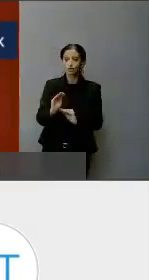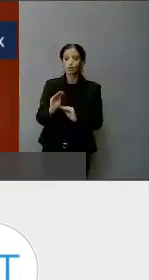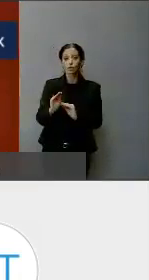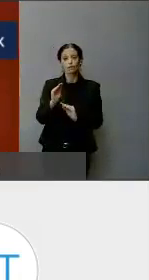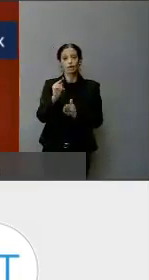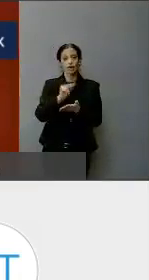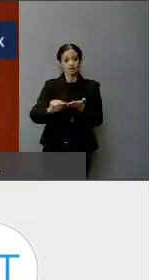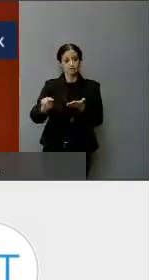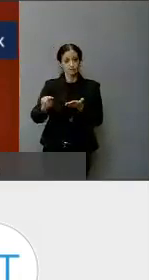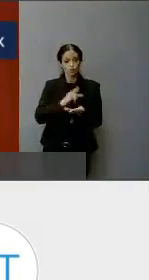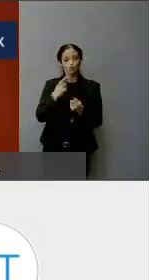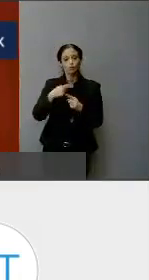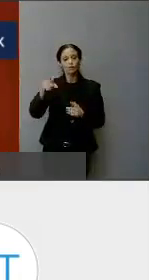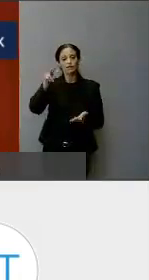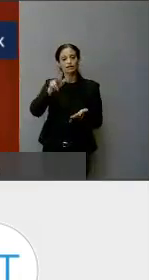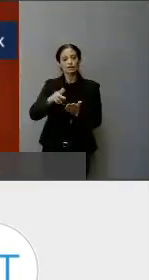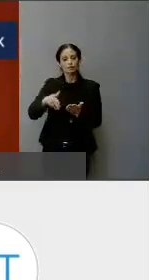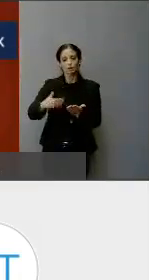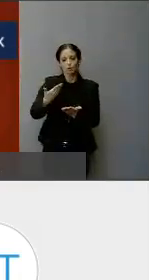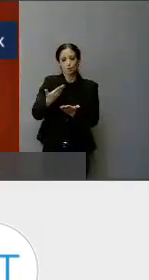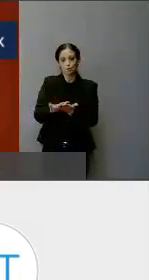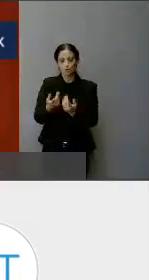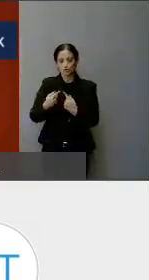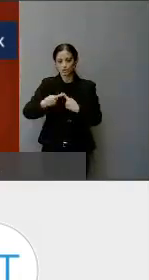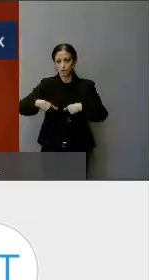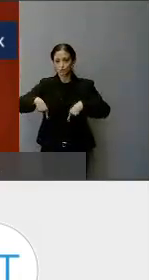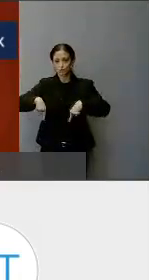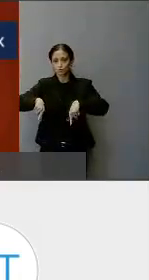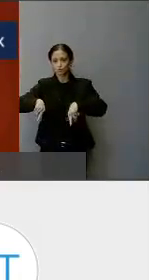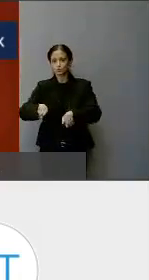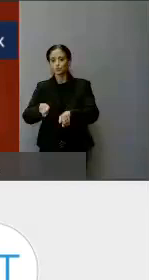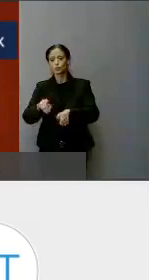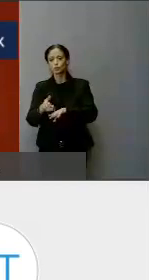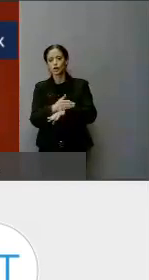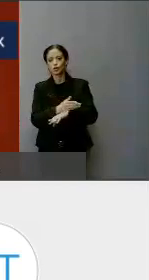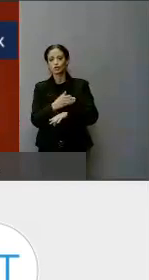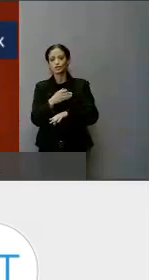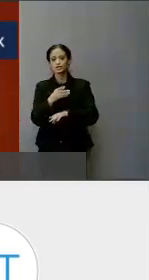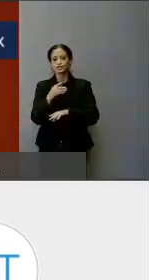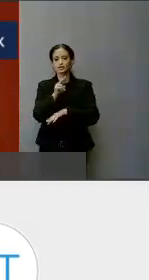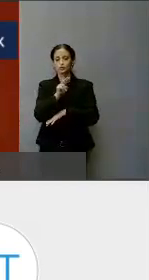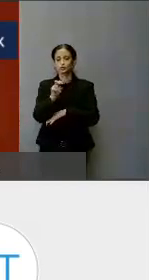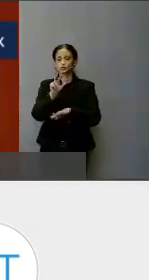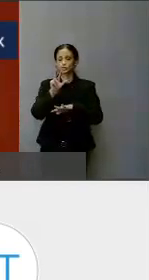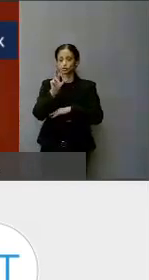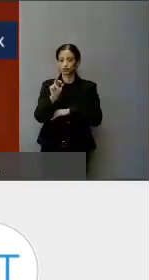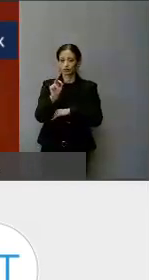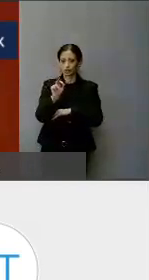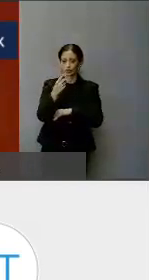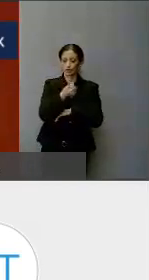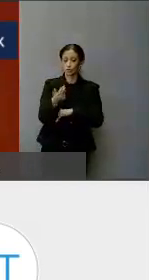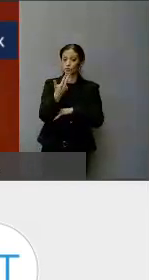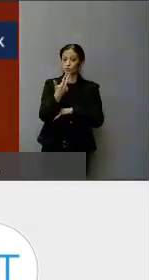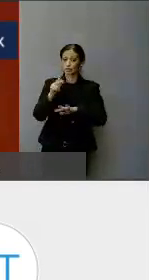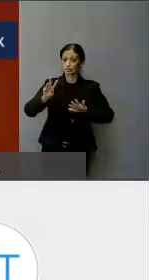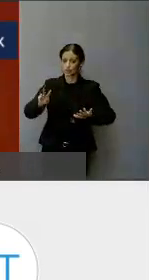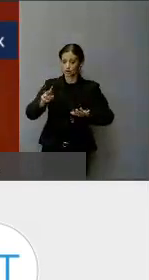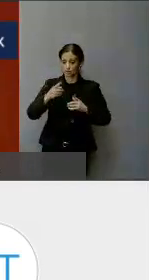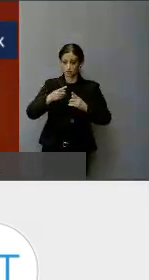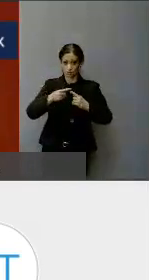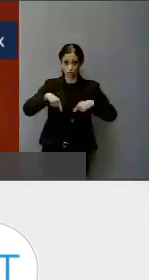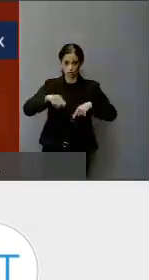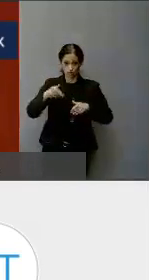sulla delibera proposta dalla giunta del consiglio e 930 numero 39 di oggi avviando un confronto